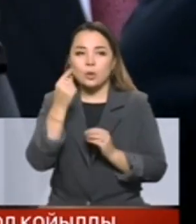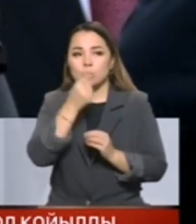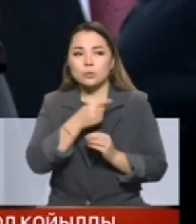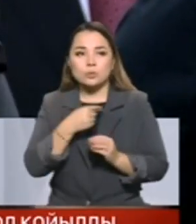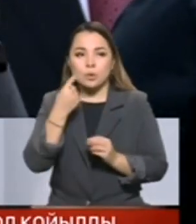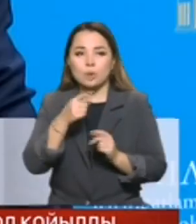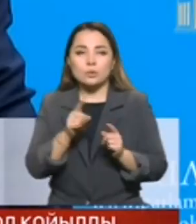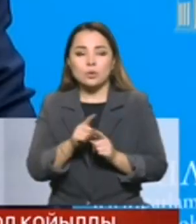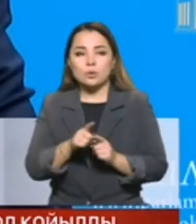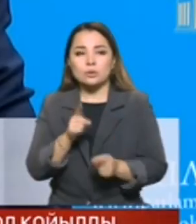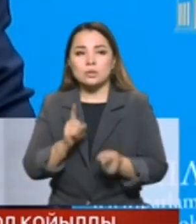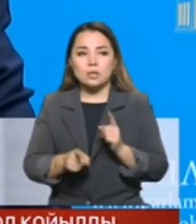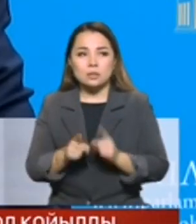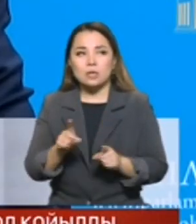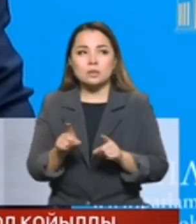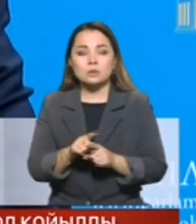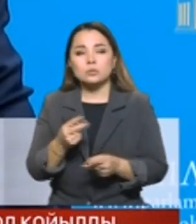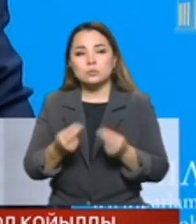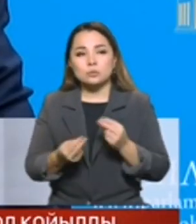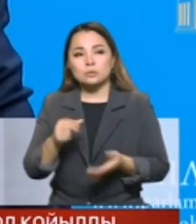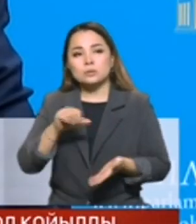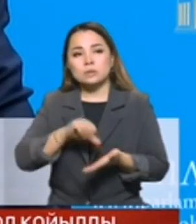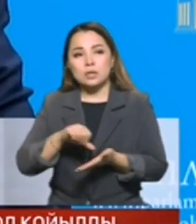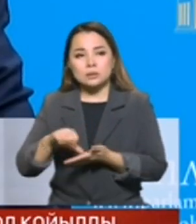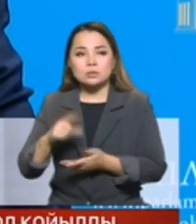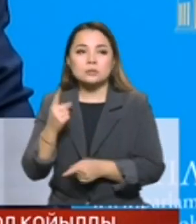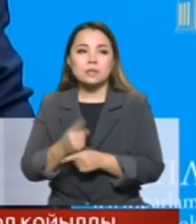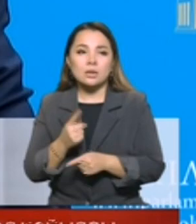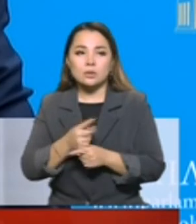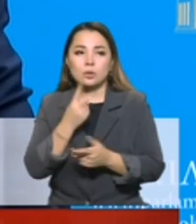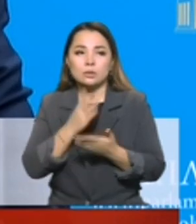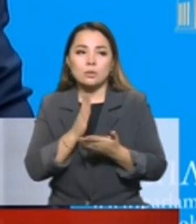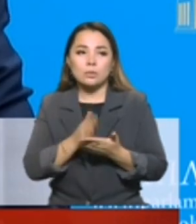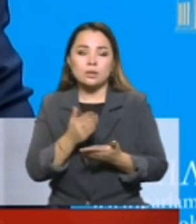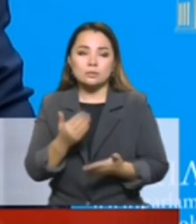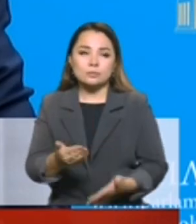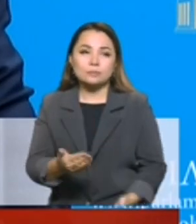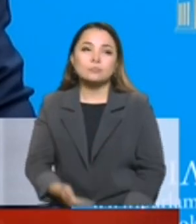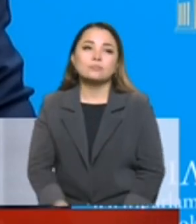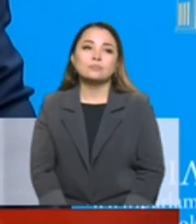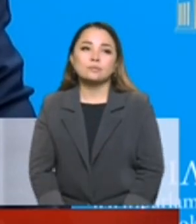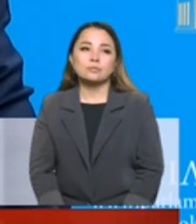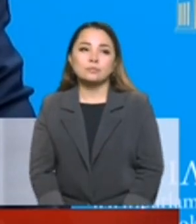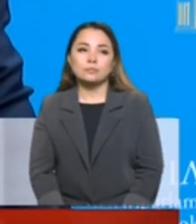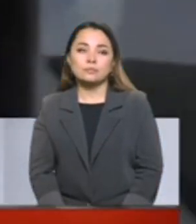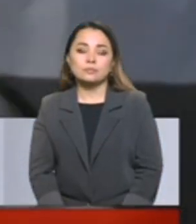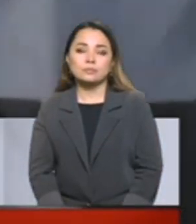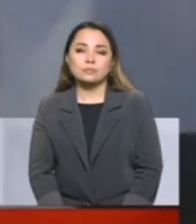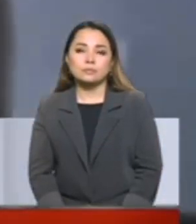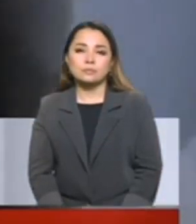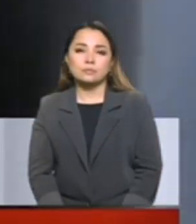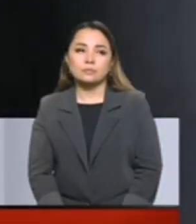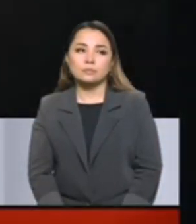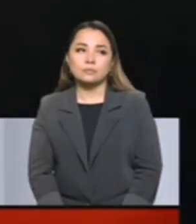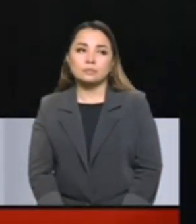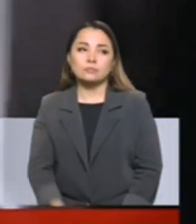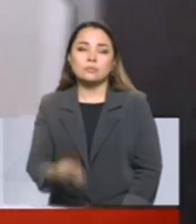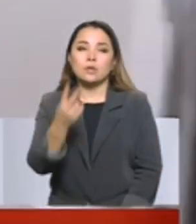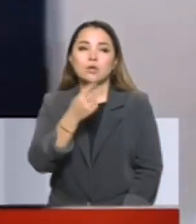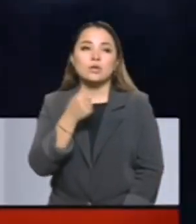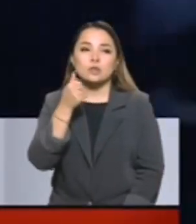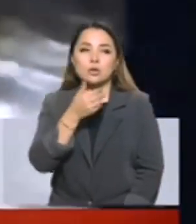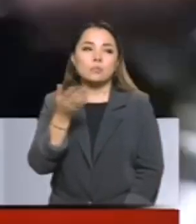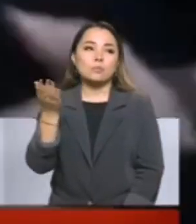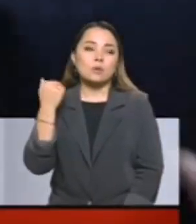бірыңғай реестрінде тұрғандардың ойындарға қатысуына тыйым салу қарастырылған. Находится в едином реестре должников. Екі жыл бұрын